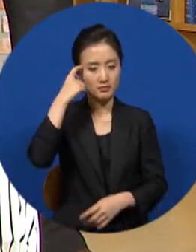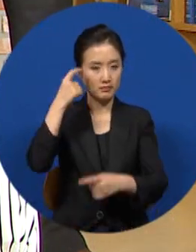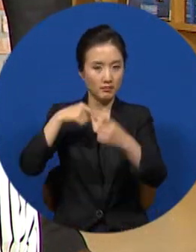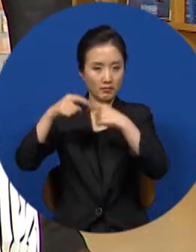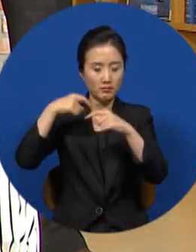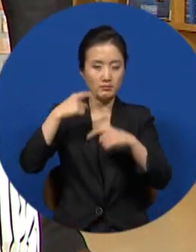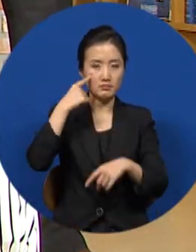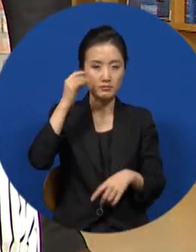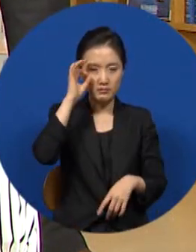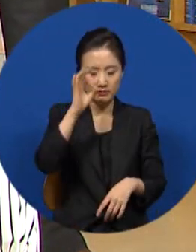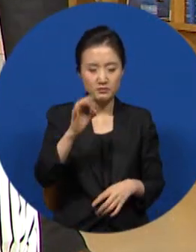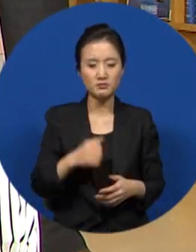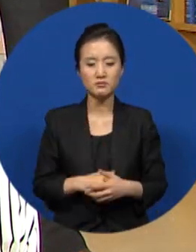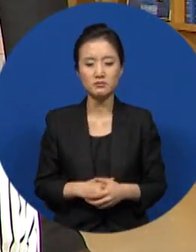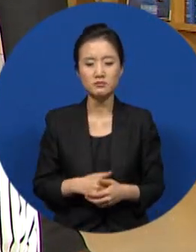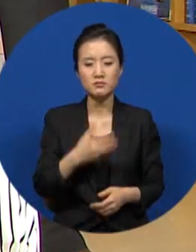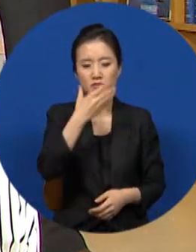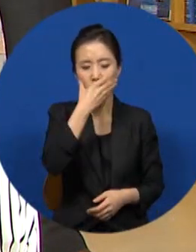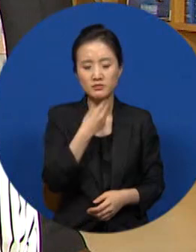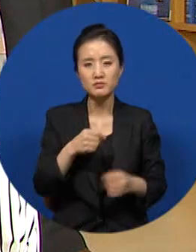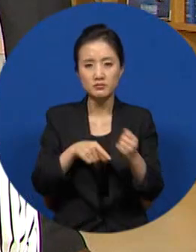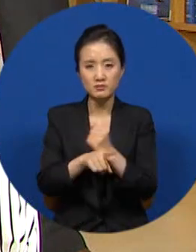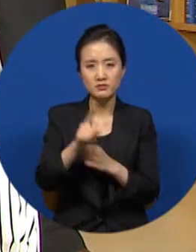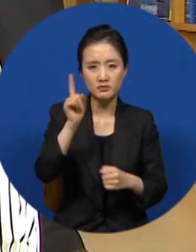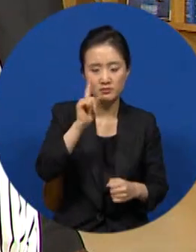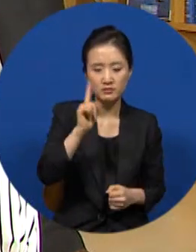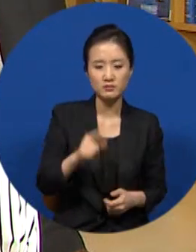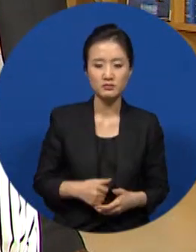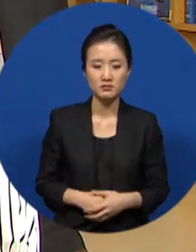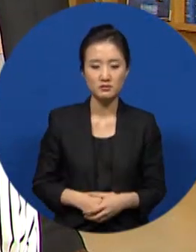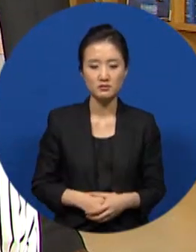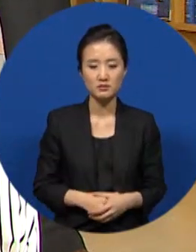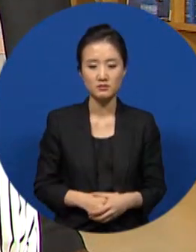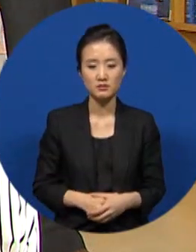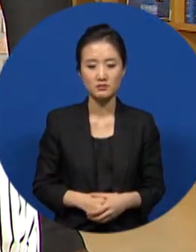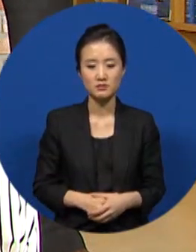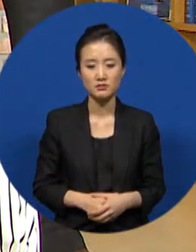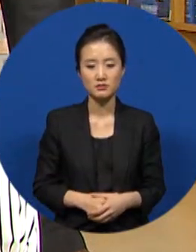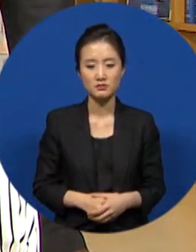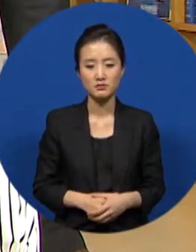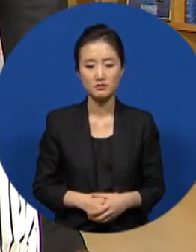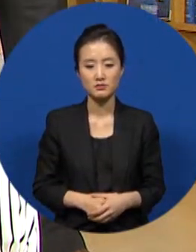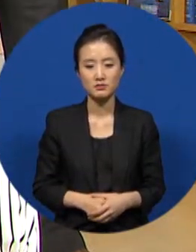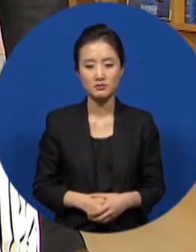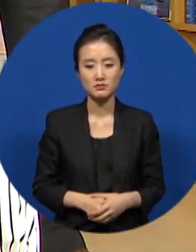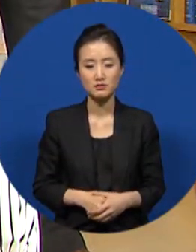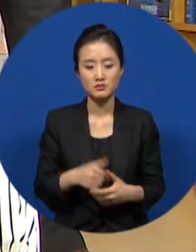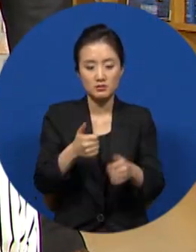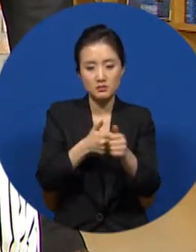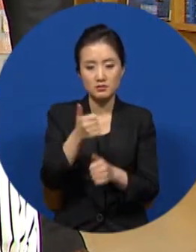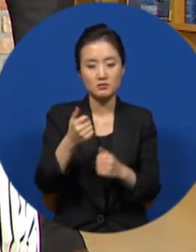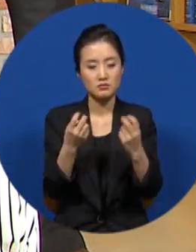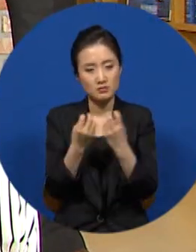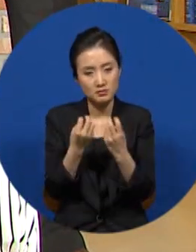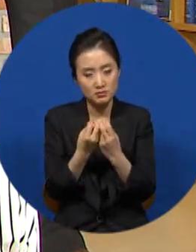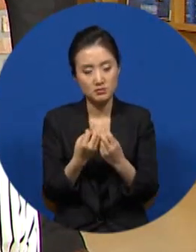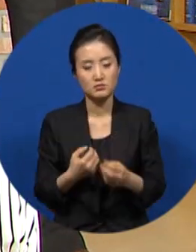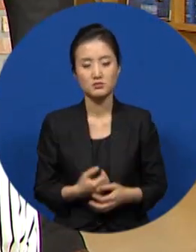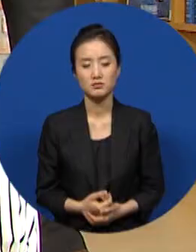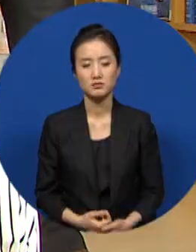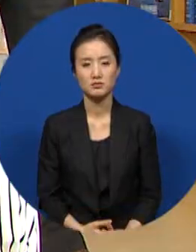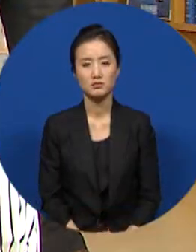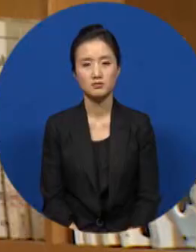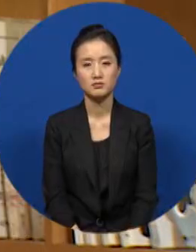어떻게 행복이라는 게 무엇으로 구성되어 있는 건가? 행복의 걸림돌은 뭐지? 그럼 이거 어떻게 극복할 수가 있지? 이제 이렇게 이제 시작을 해보는